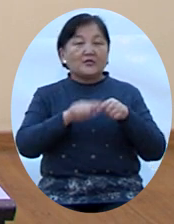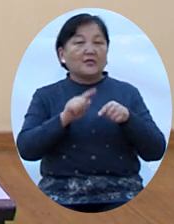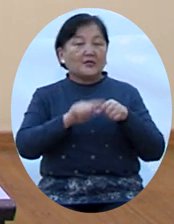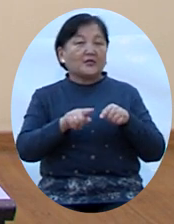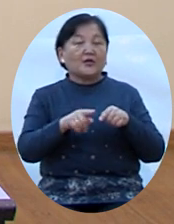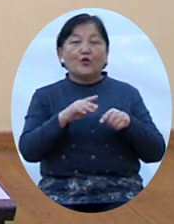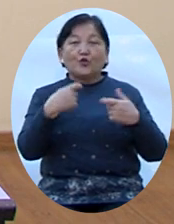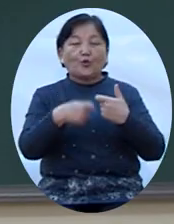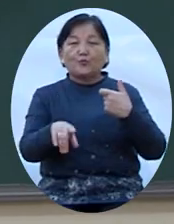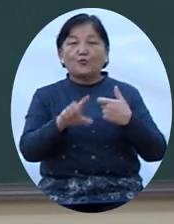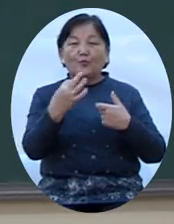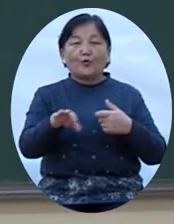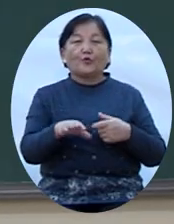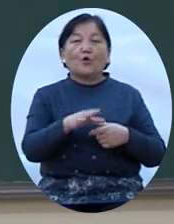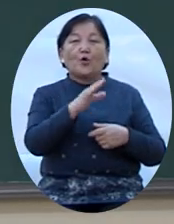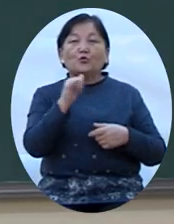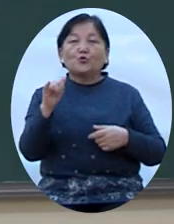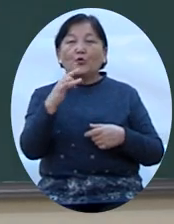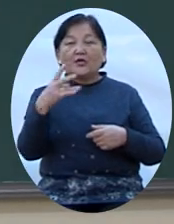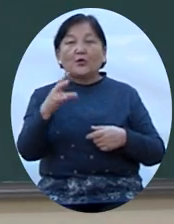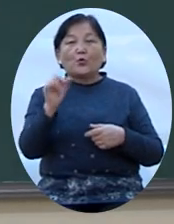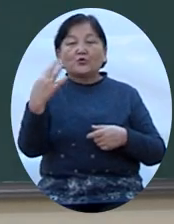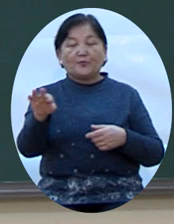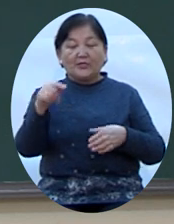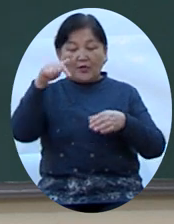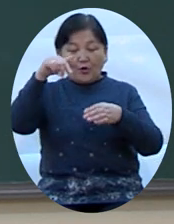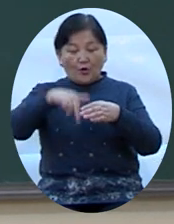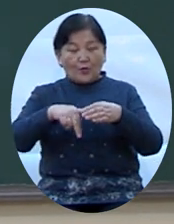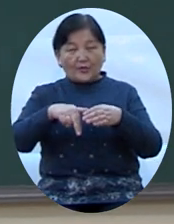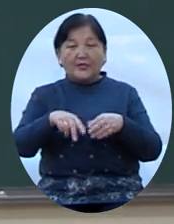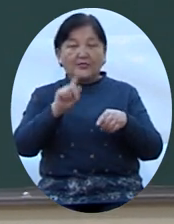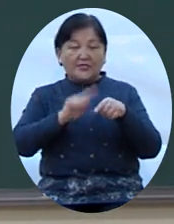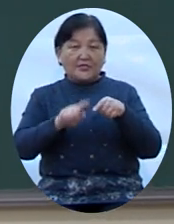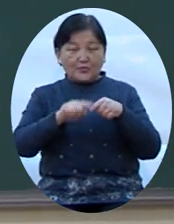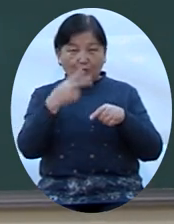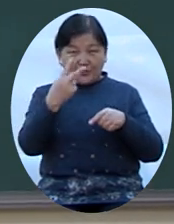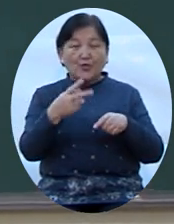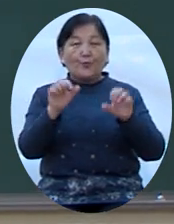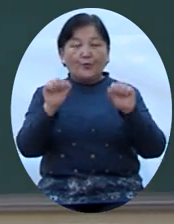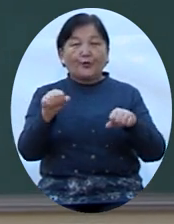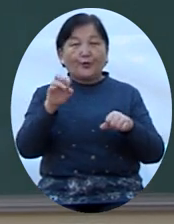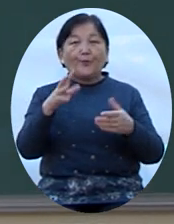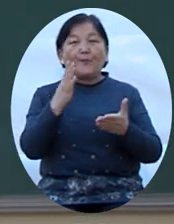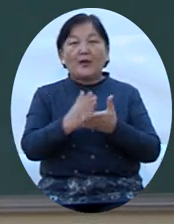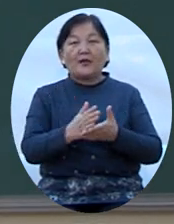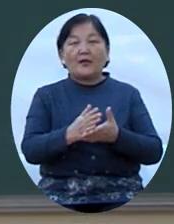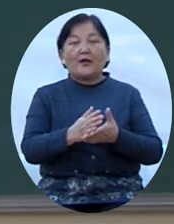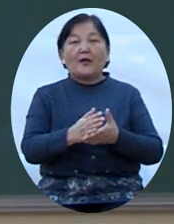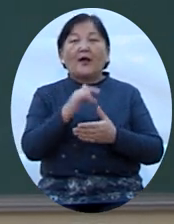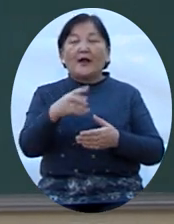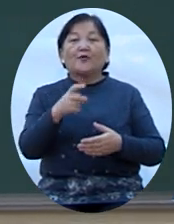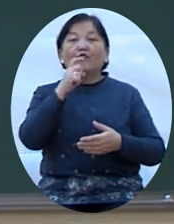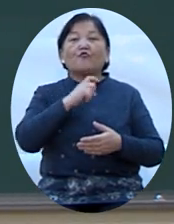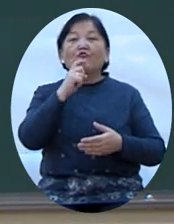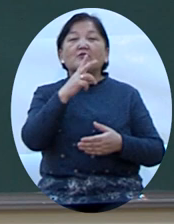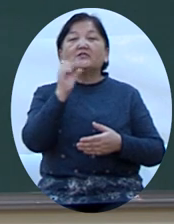бөгөөд мөн адил суурийн уусмлыг танихад хэрэглэх нь байна. Харин лакмусын хөх